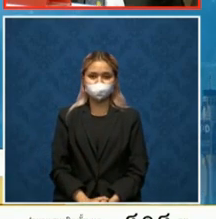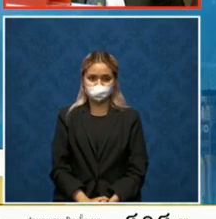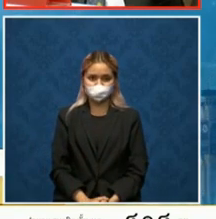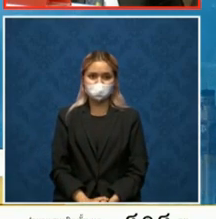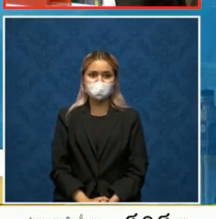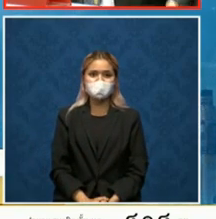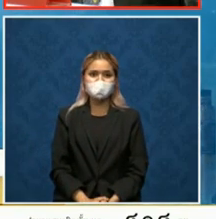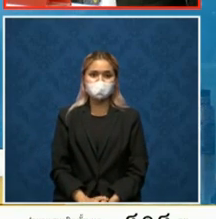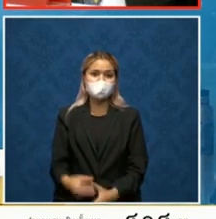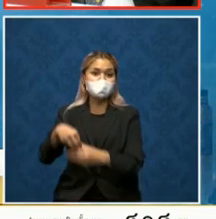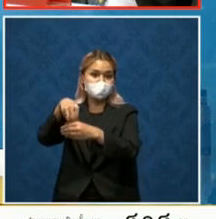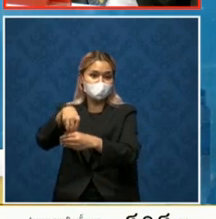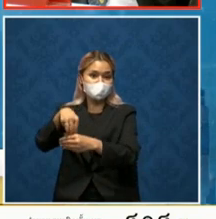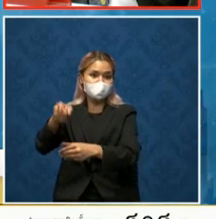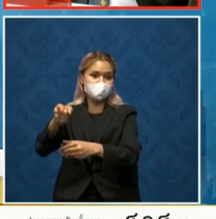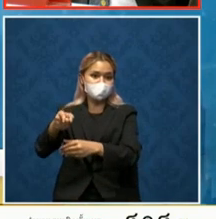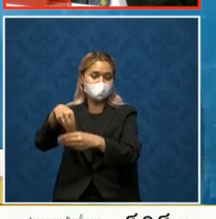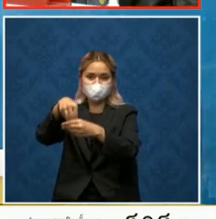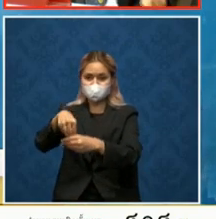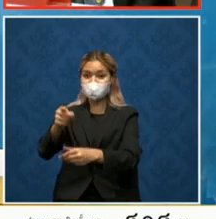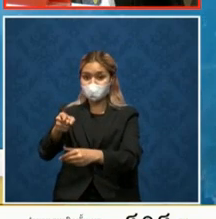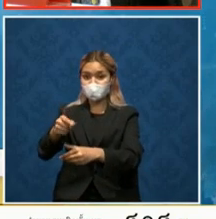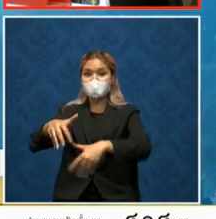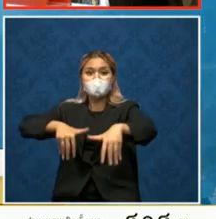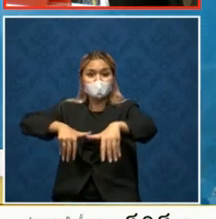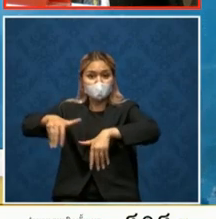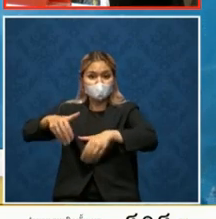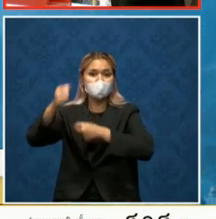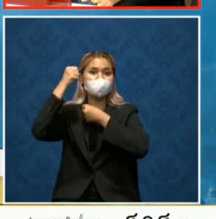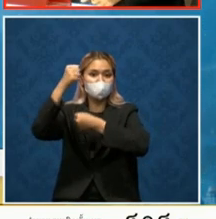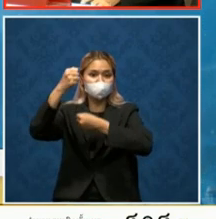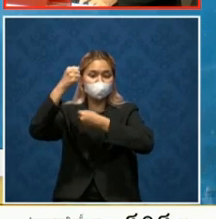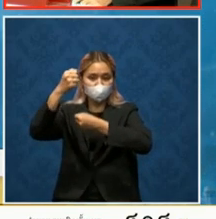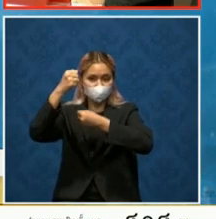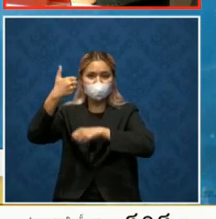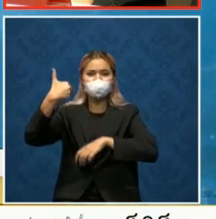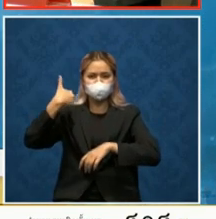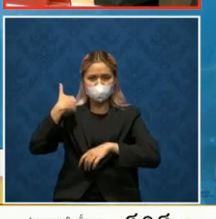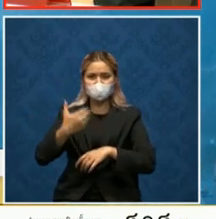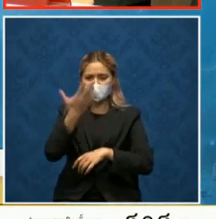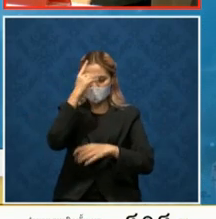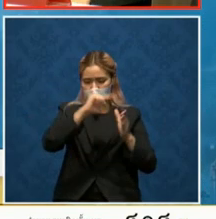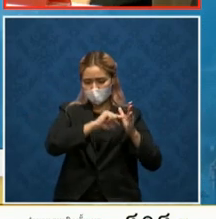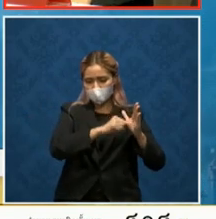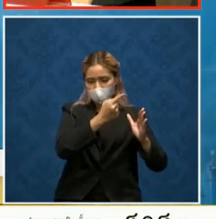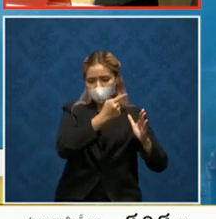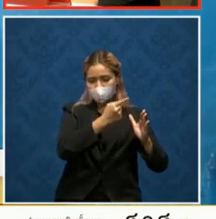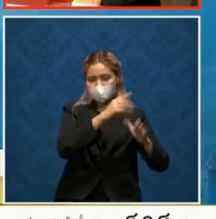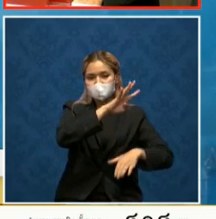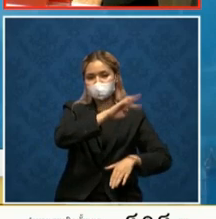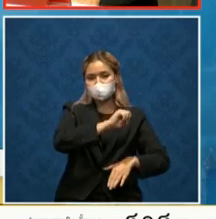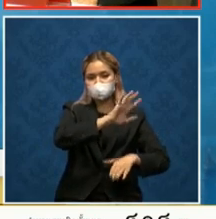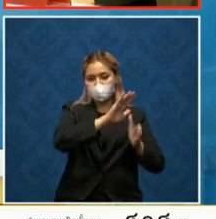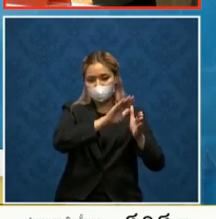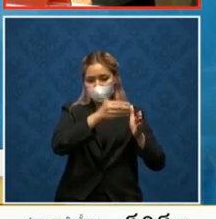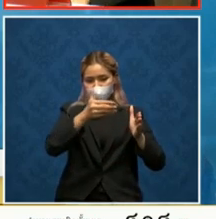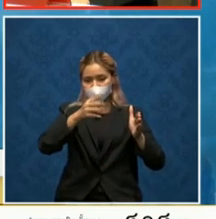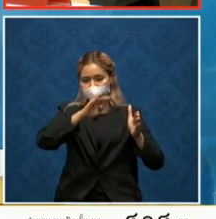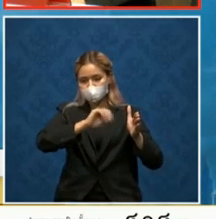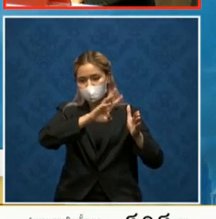เขายังอยู่นะครับชาวบ้านจึงชุมนุมเรียบร้อยตั้งแต่ปี 254546เป็นต้นมา